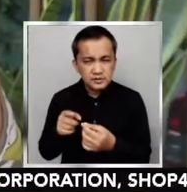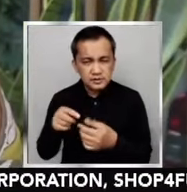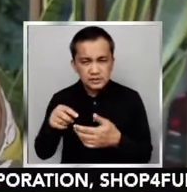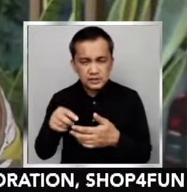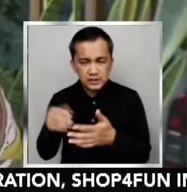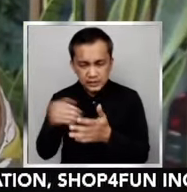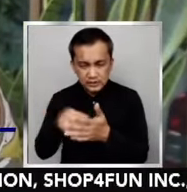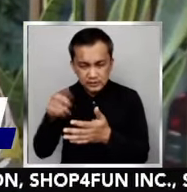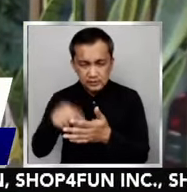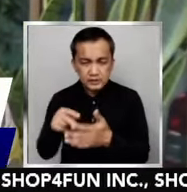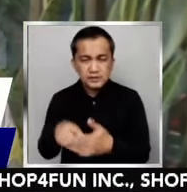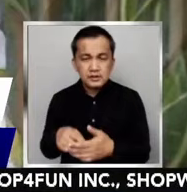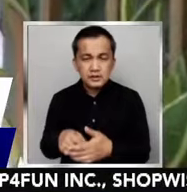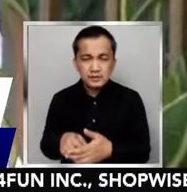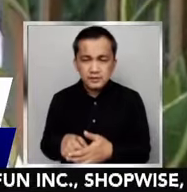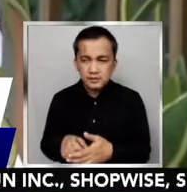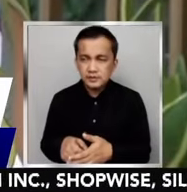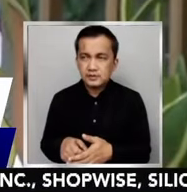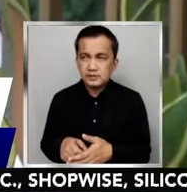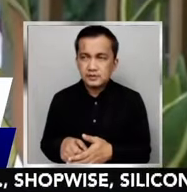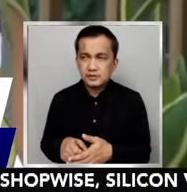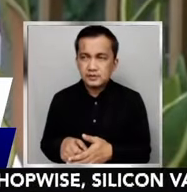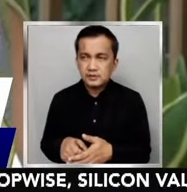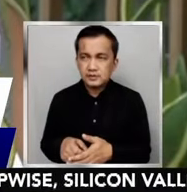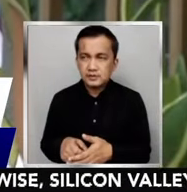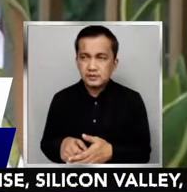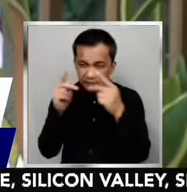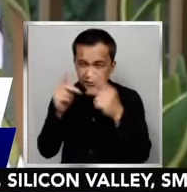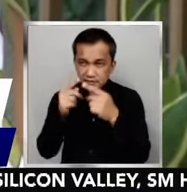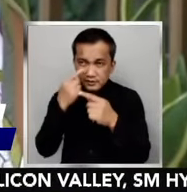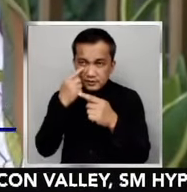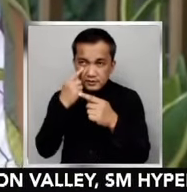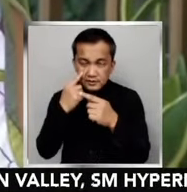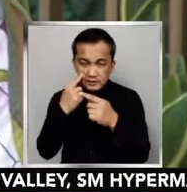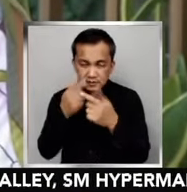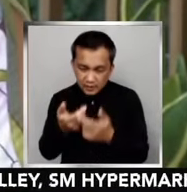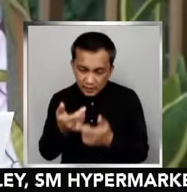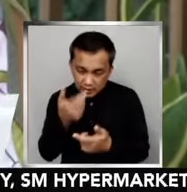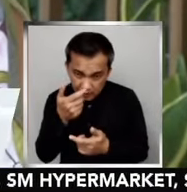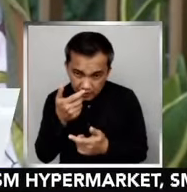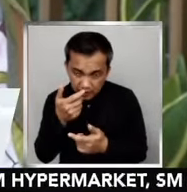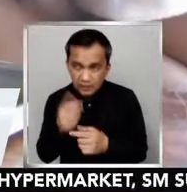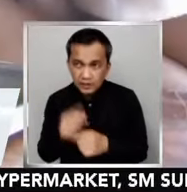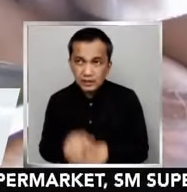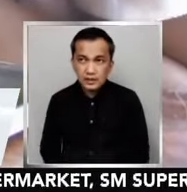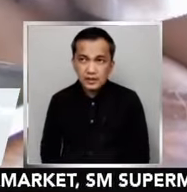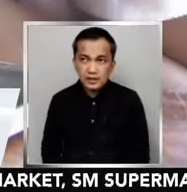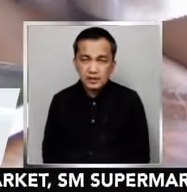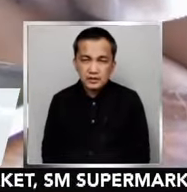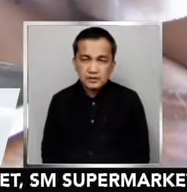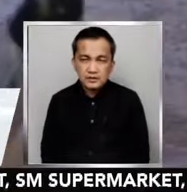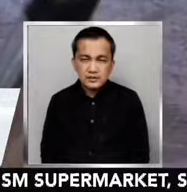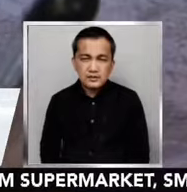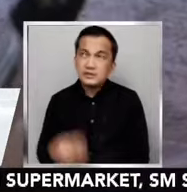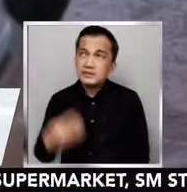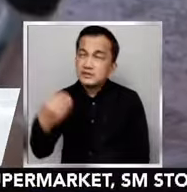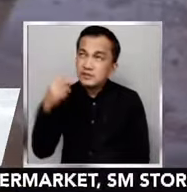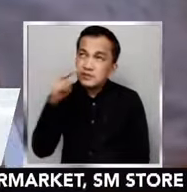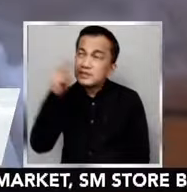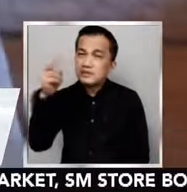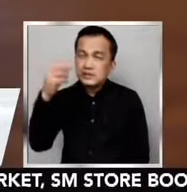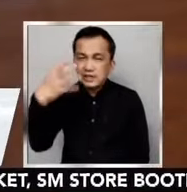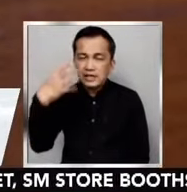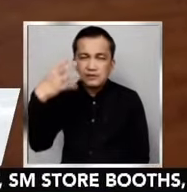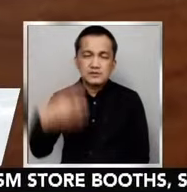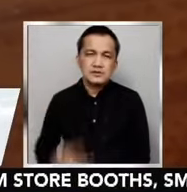ah nagluluha kasi yung parang irritated siya sa araw kaya muling panawagan ni